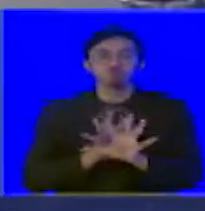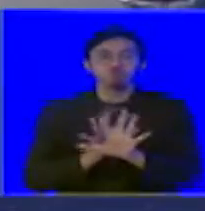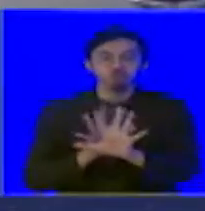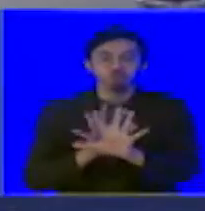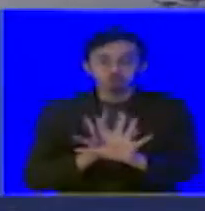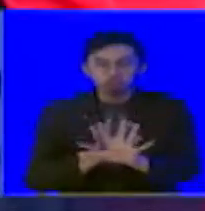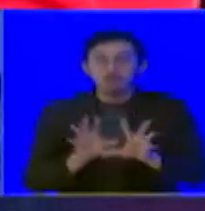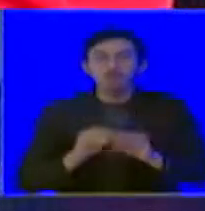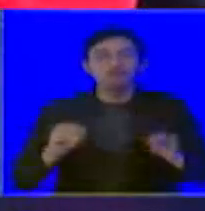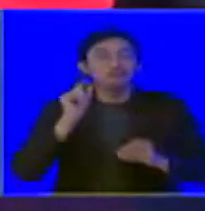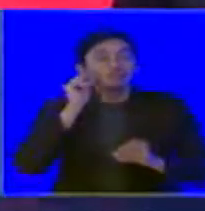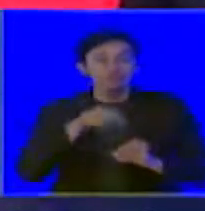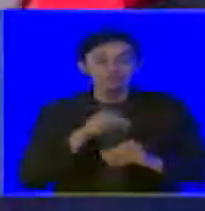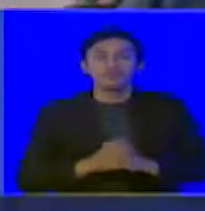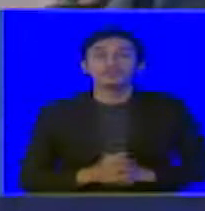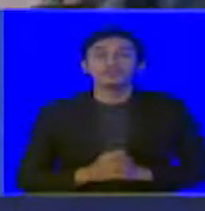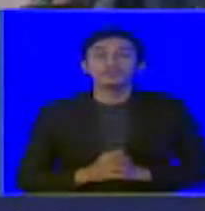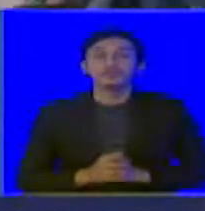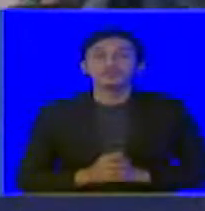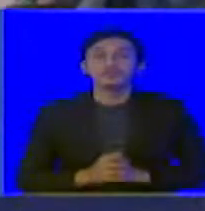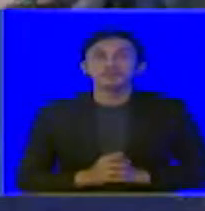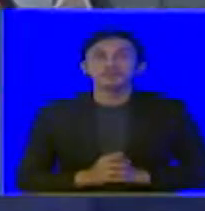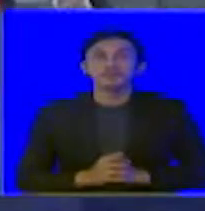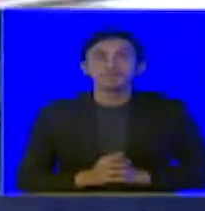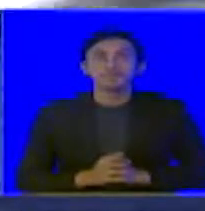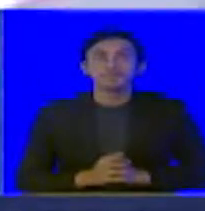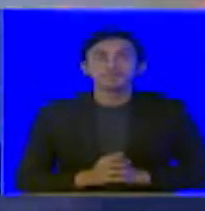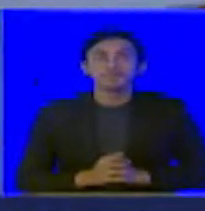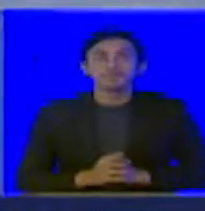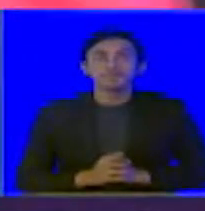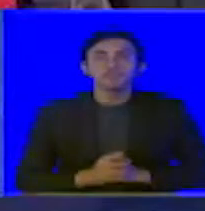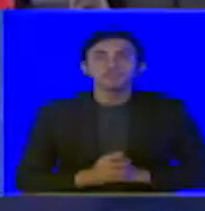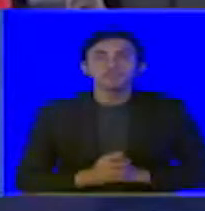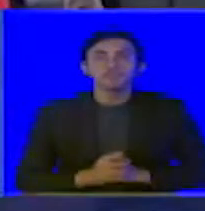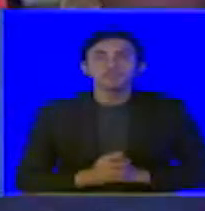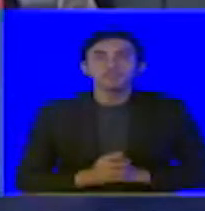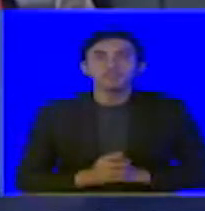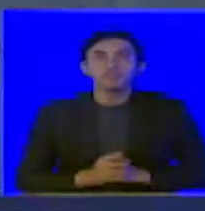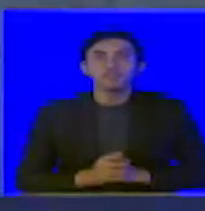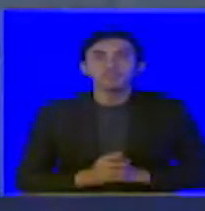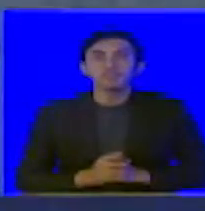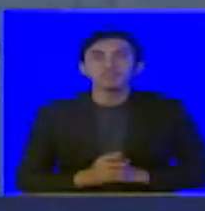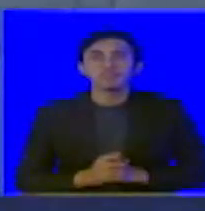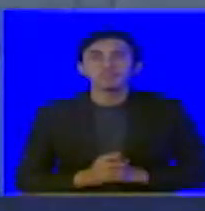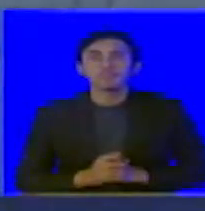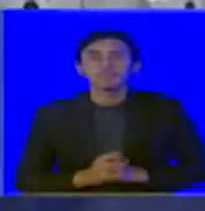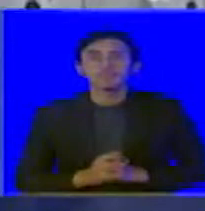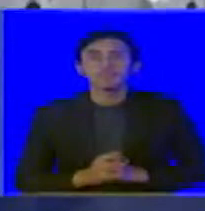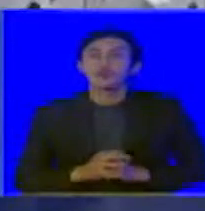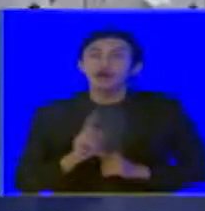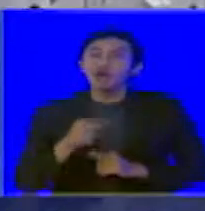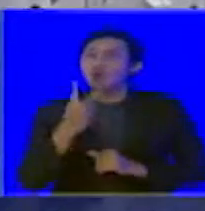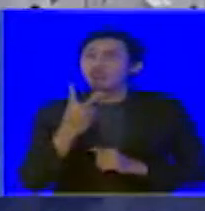kami melihat disini bahwa ada dua mobil razia yang terparkir di depan Istana Negara kemudian juga